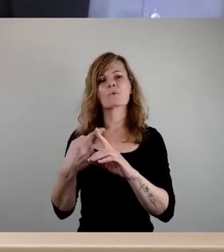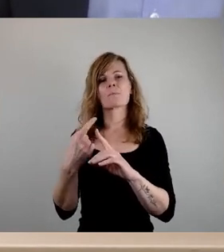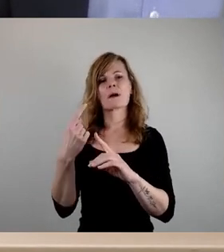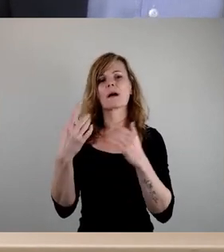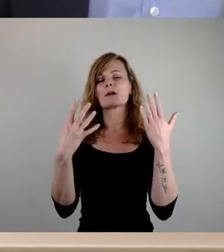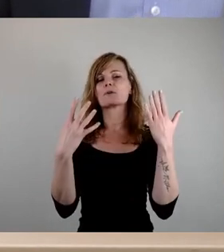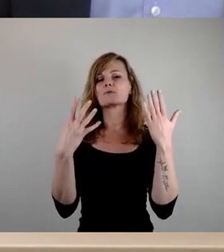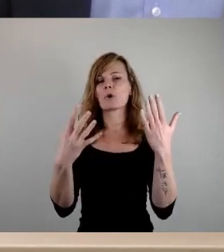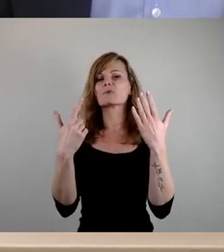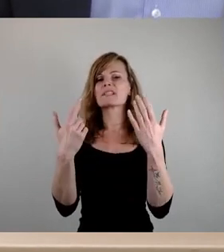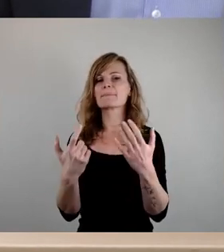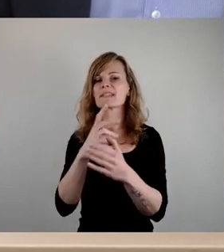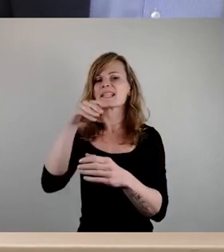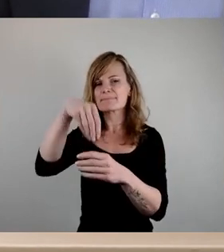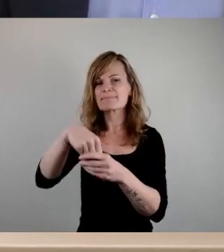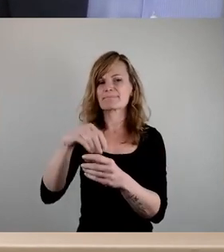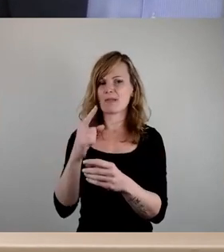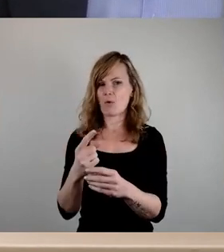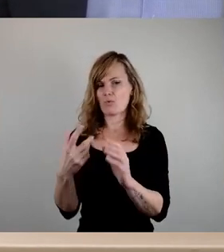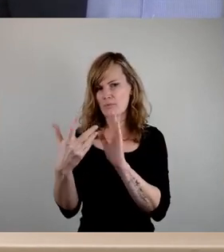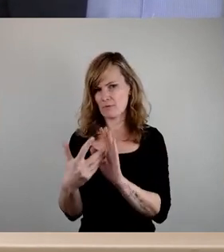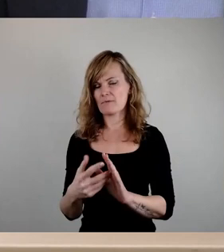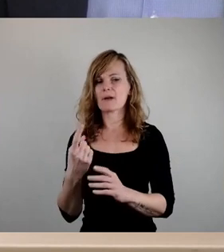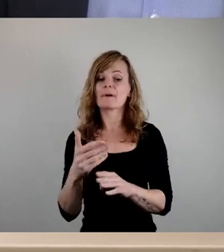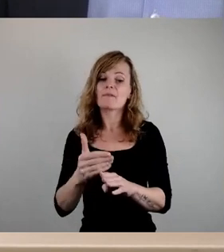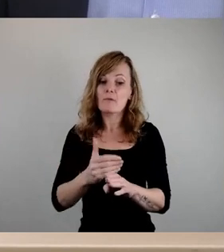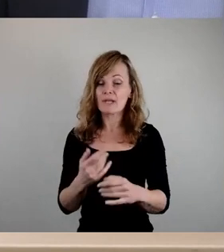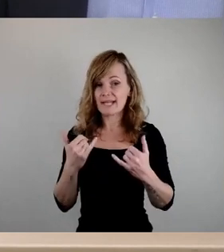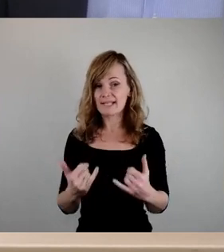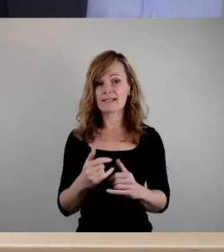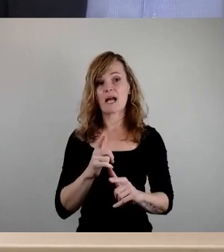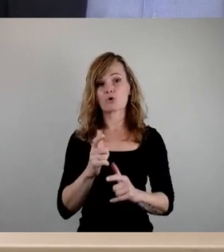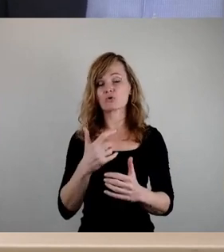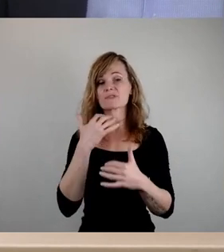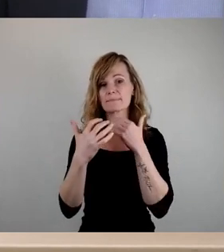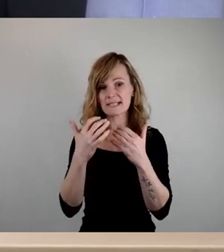79 mit reinkommt. Aber zunächst beschäftigen wir uns erstmal mit dem Ausschussbericht im